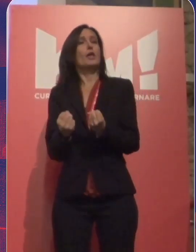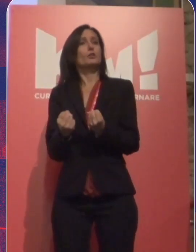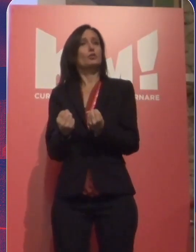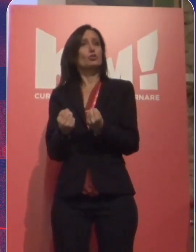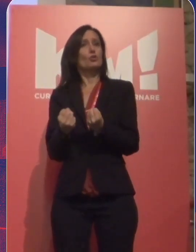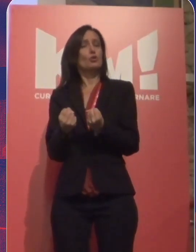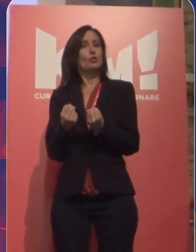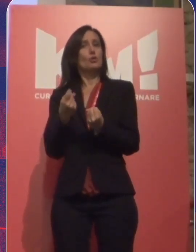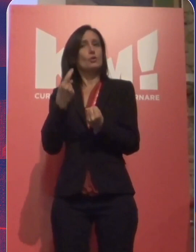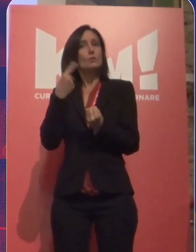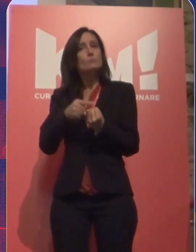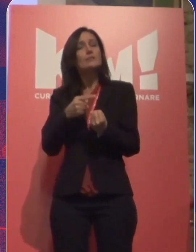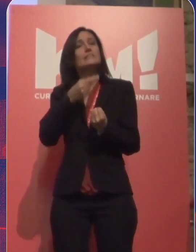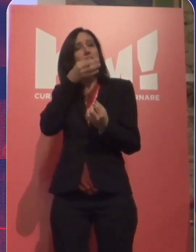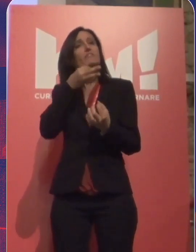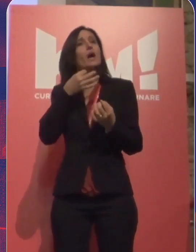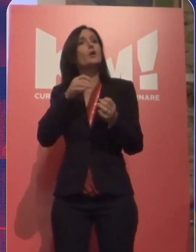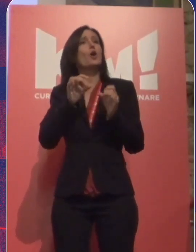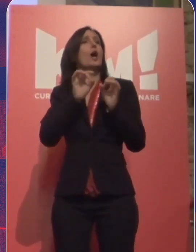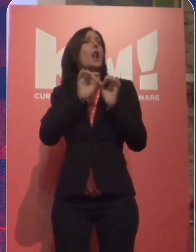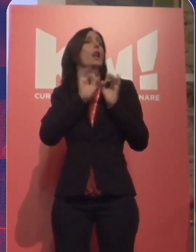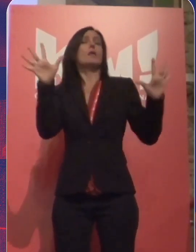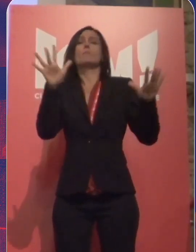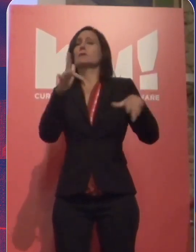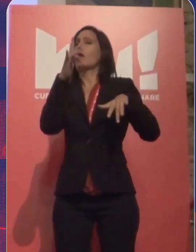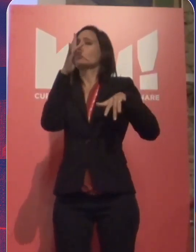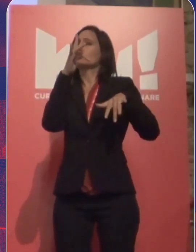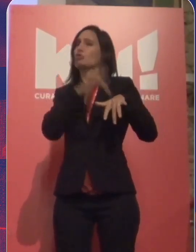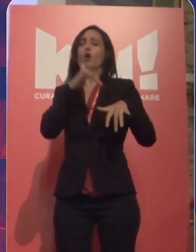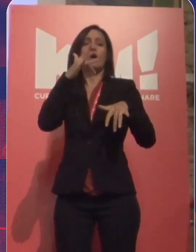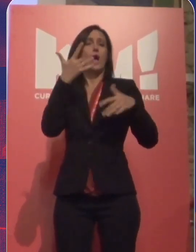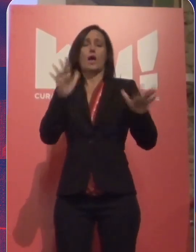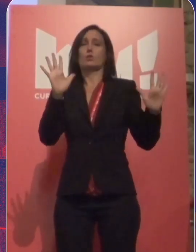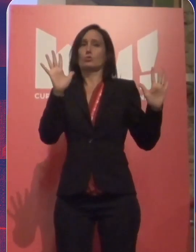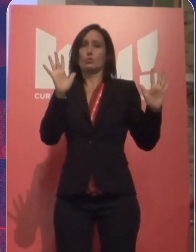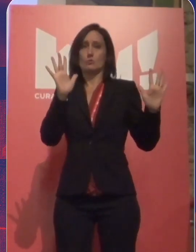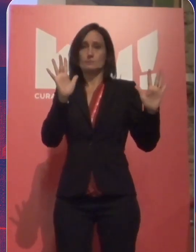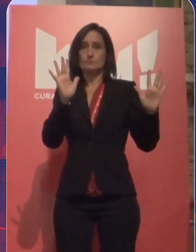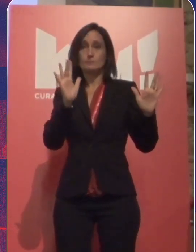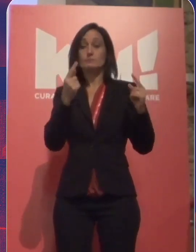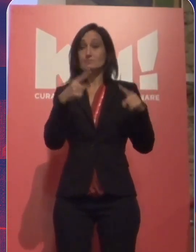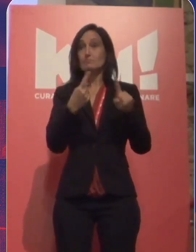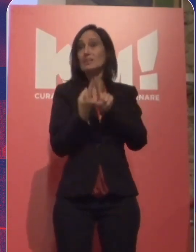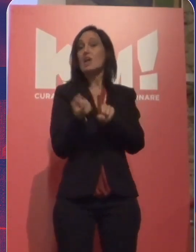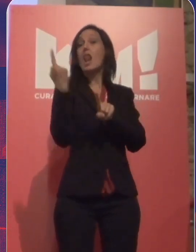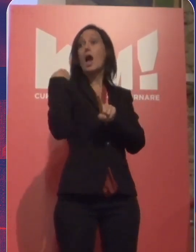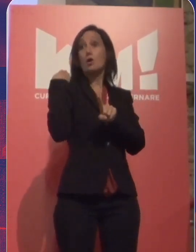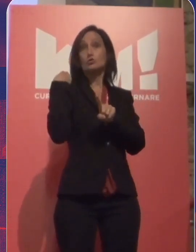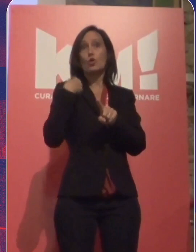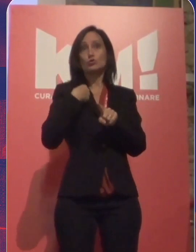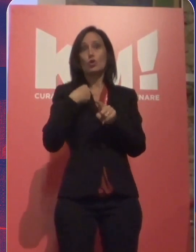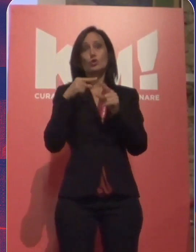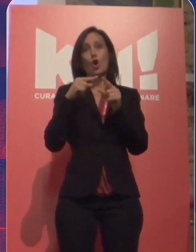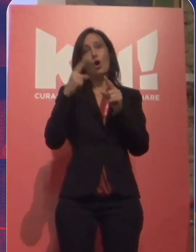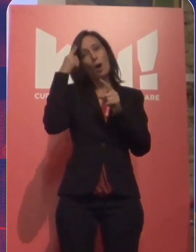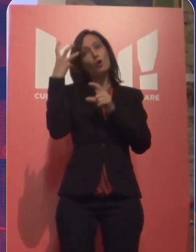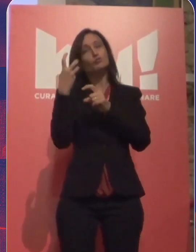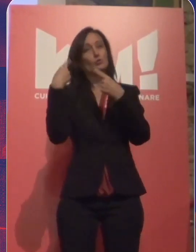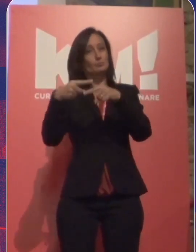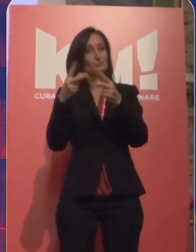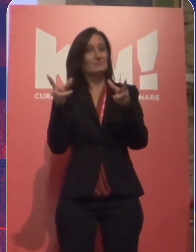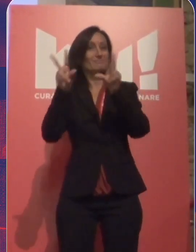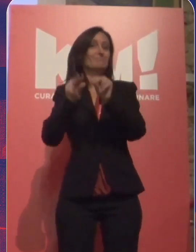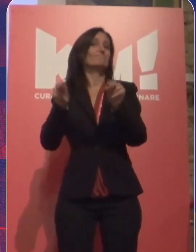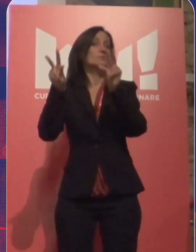esperienza della libertà questo un punto su cui io vi ho insistito anche l'anno scorso che ho sempre insistito nel descrivere